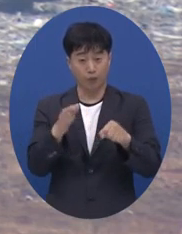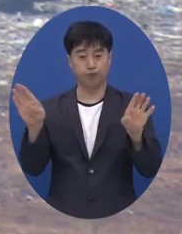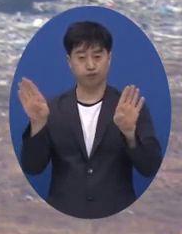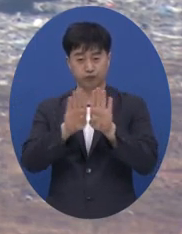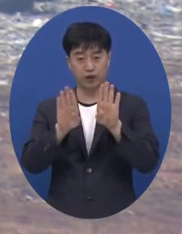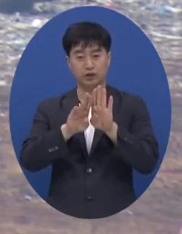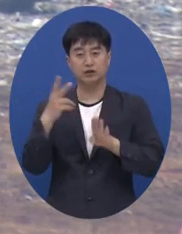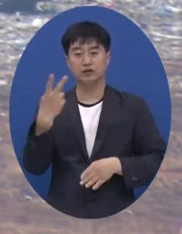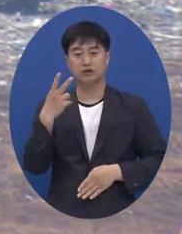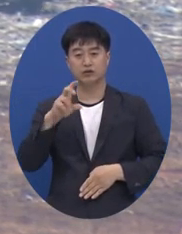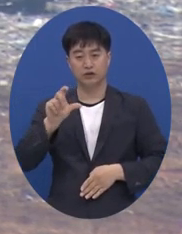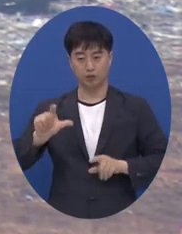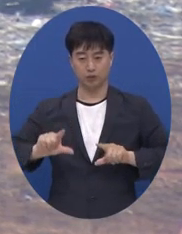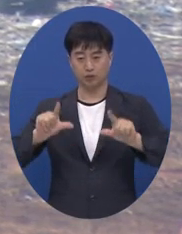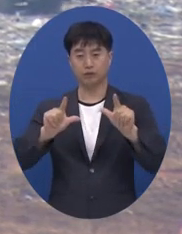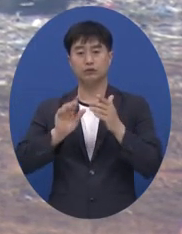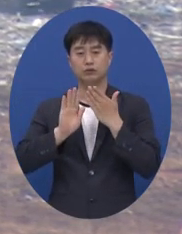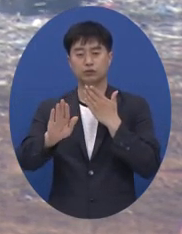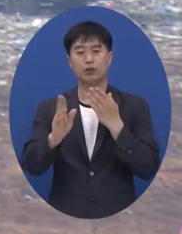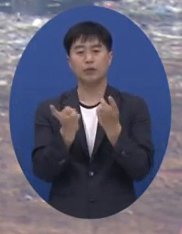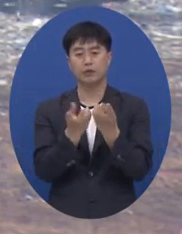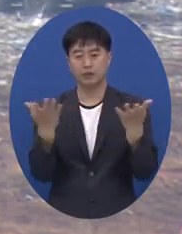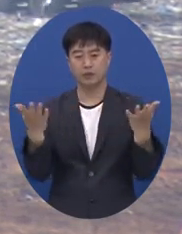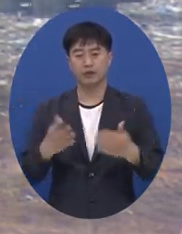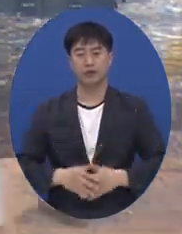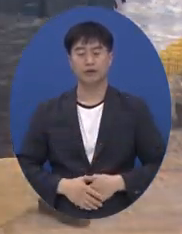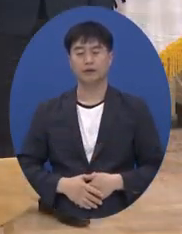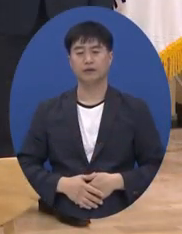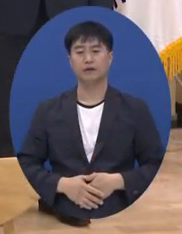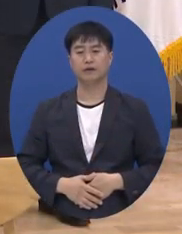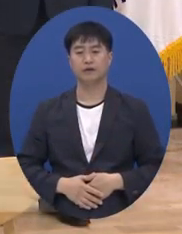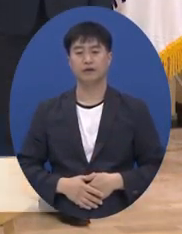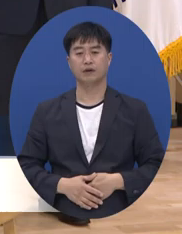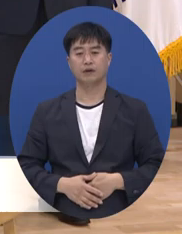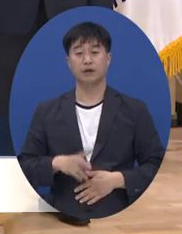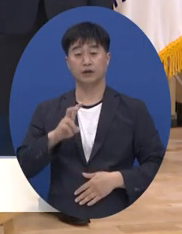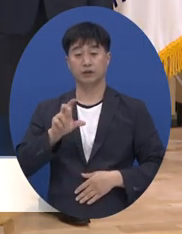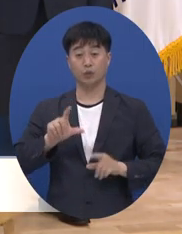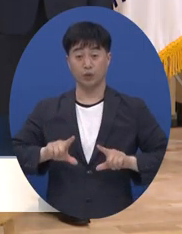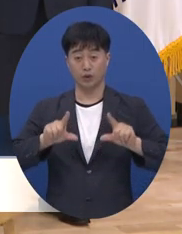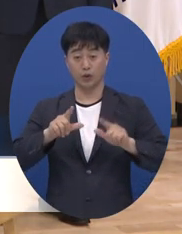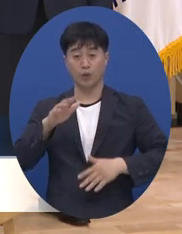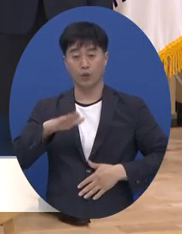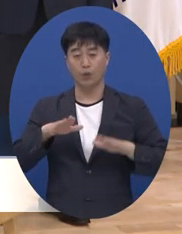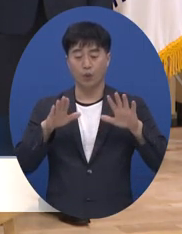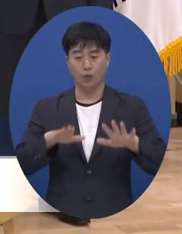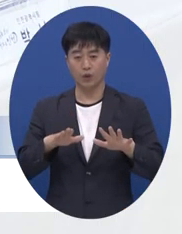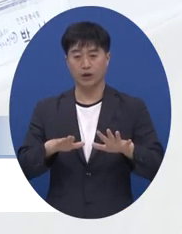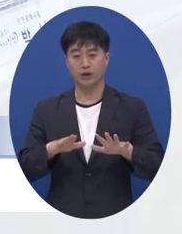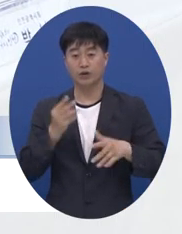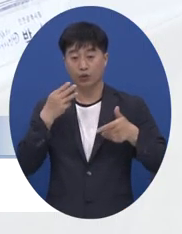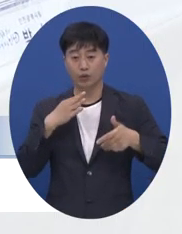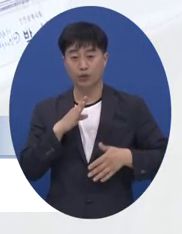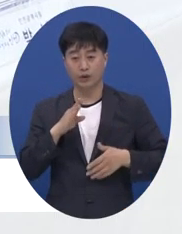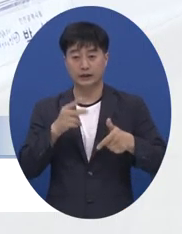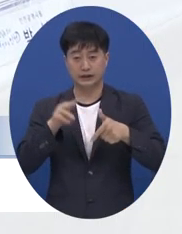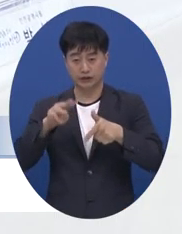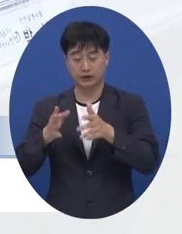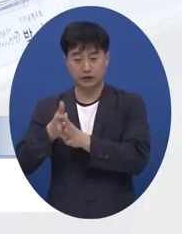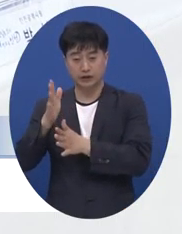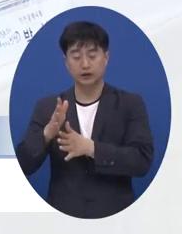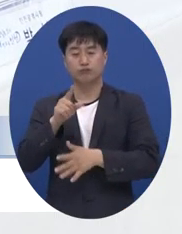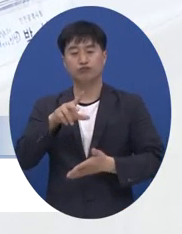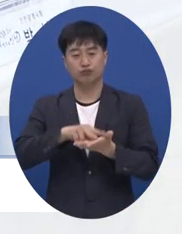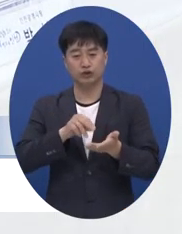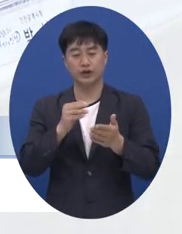닫는 오는 2025년 이후엔 갈 곳이 없는 상태입니다. 25일 오늘 경기도와 인천시가 이 문제를 해결하고자